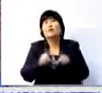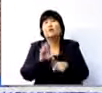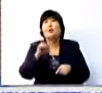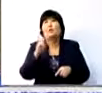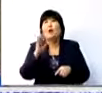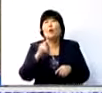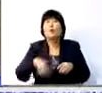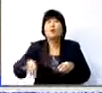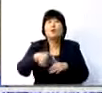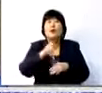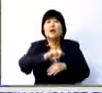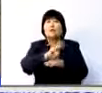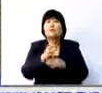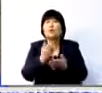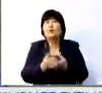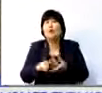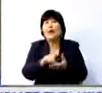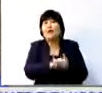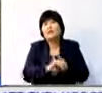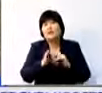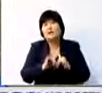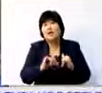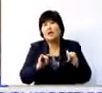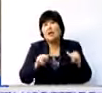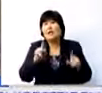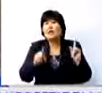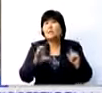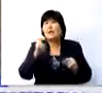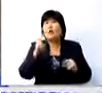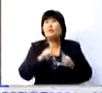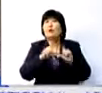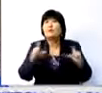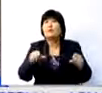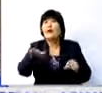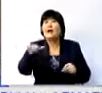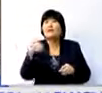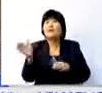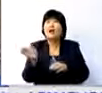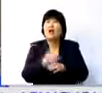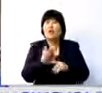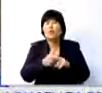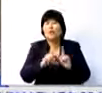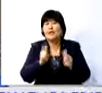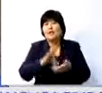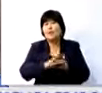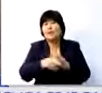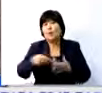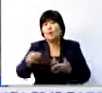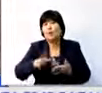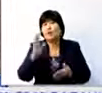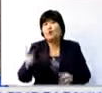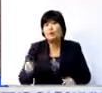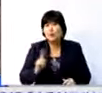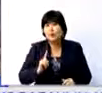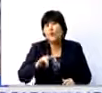Байқоңыр кешенін газбен жабдықтау жөнінде ынтымақтастықты дамыту және кейбір әлеуметтік нысандарды жалдан алу туралы келісімге қол қойылады деп күтілуде. Сонымен